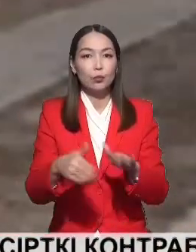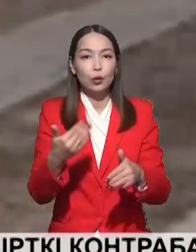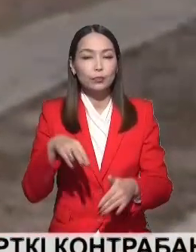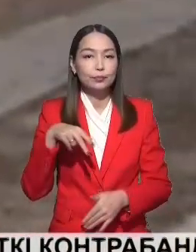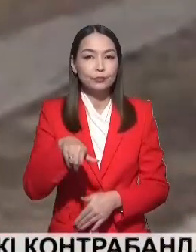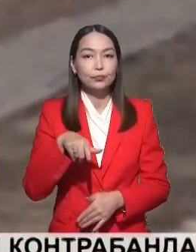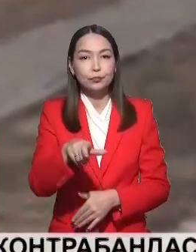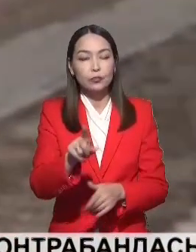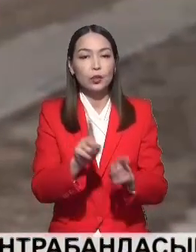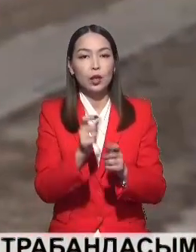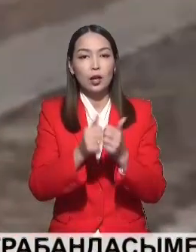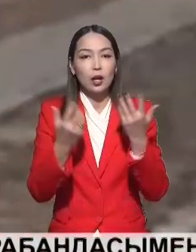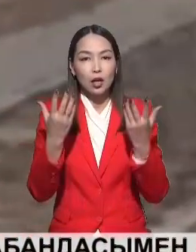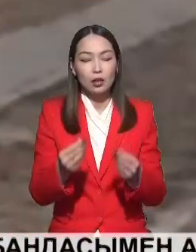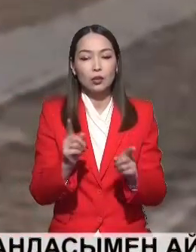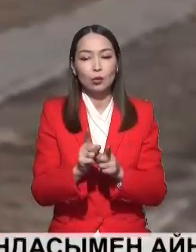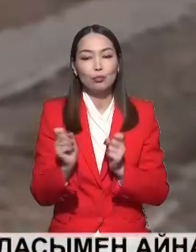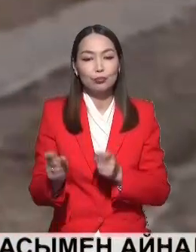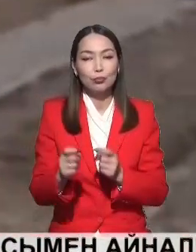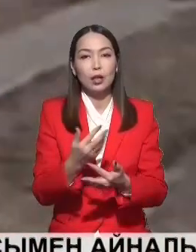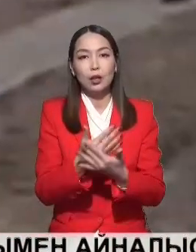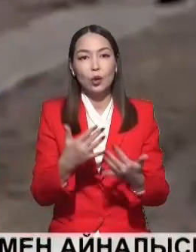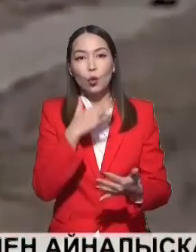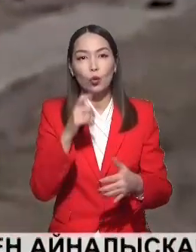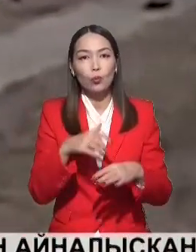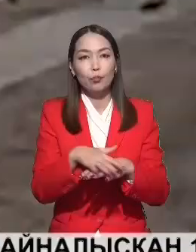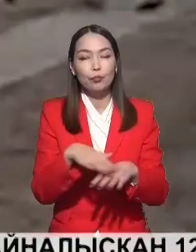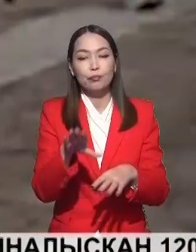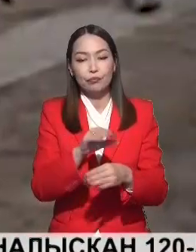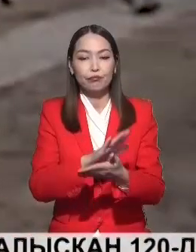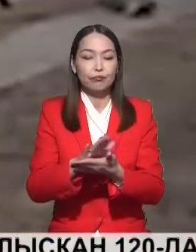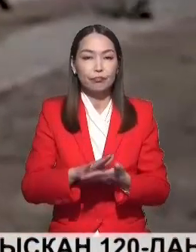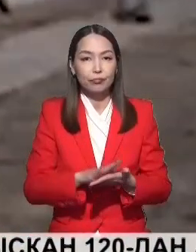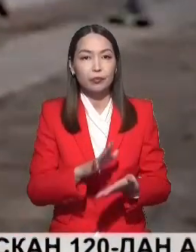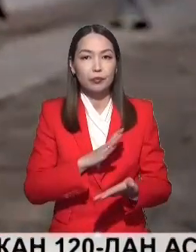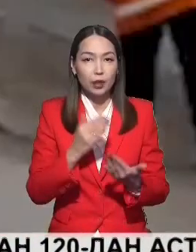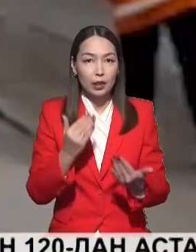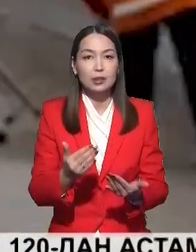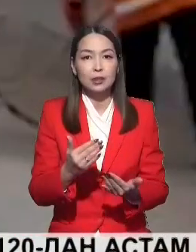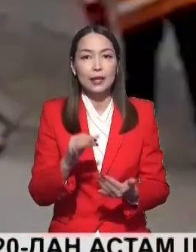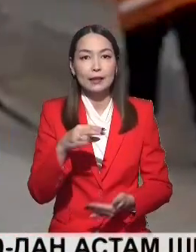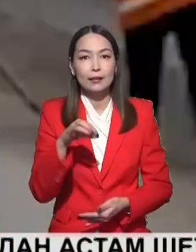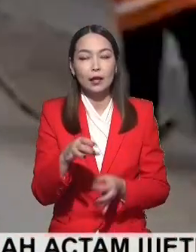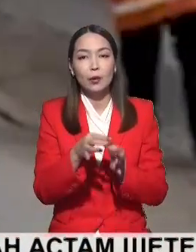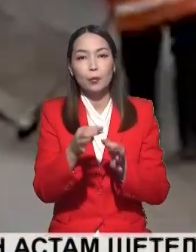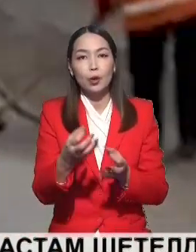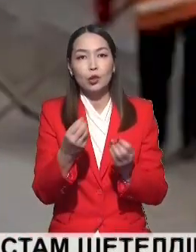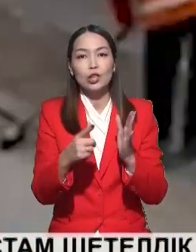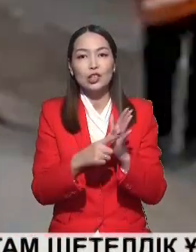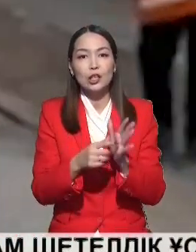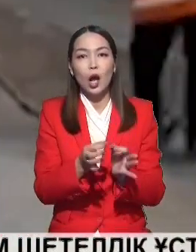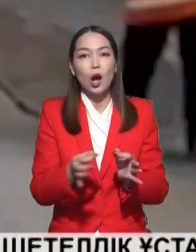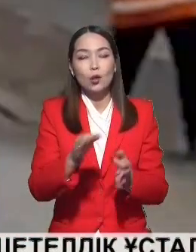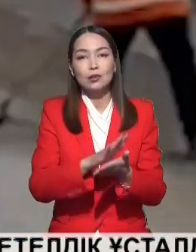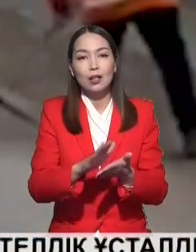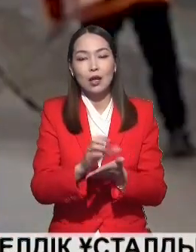жүргіншілер жолын күнделікті тұрмыстық қалдықтар мен төрт-түліктің кезегінен тазала. Айта кетейік, Индер кенті мен оған қарасты 7 ауданда тазалық